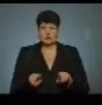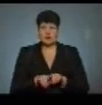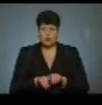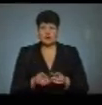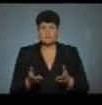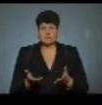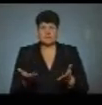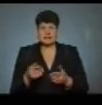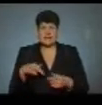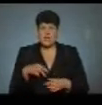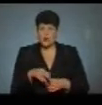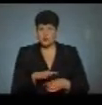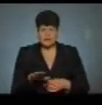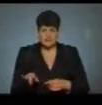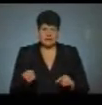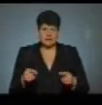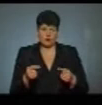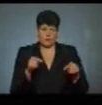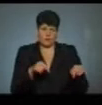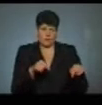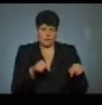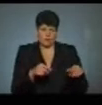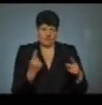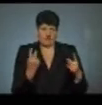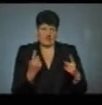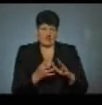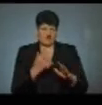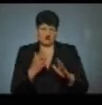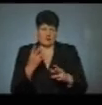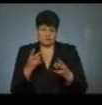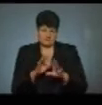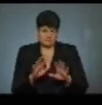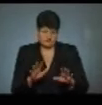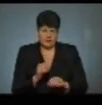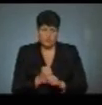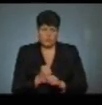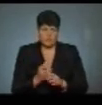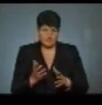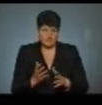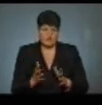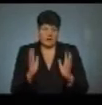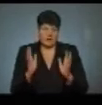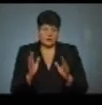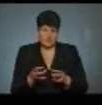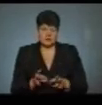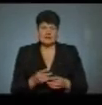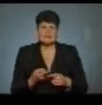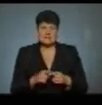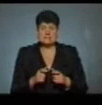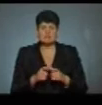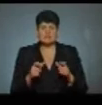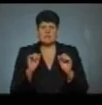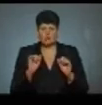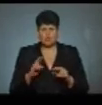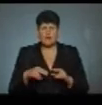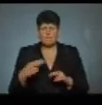десь не ходити, не створити тут великі черги, десь не робити великий ажіотаж, тому що ці квитки можна буде